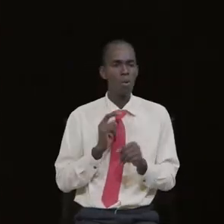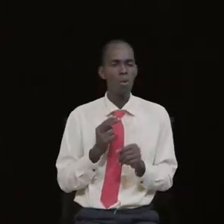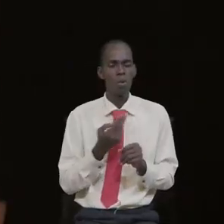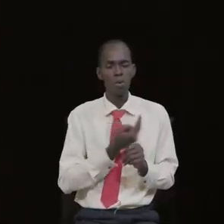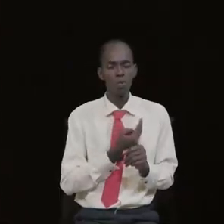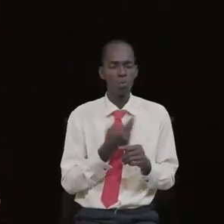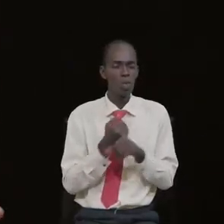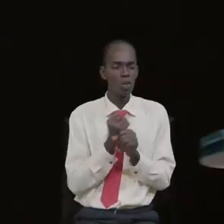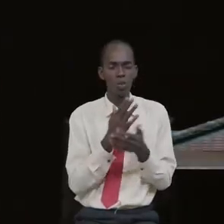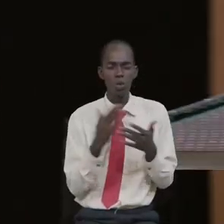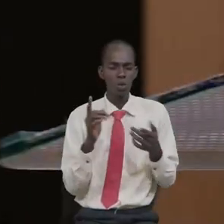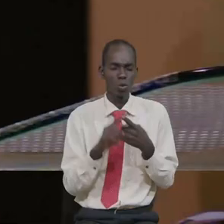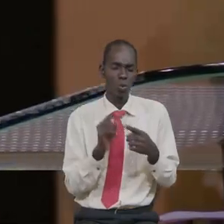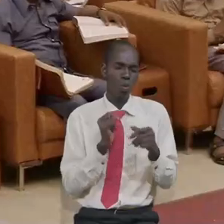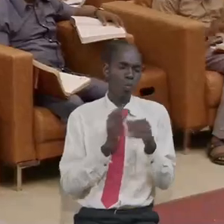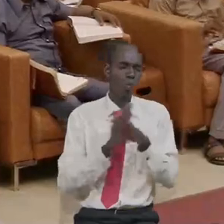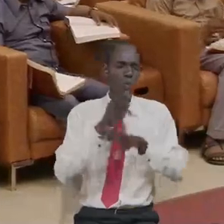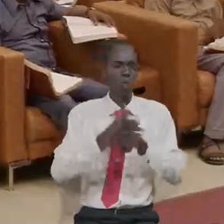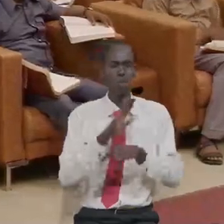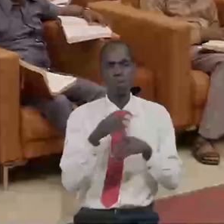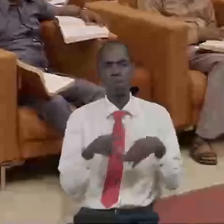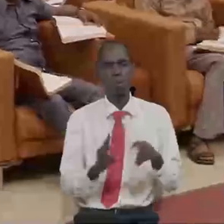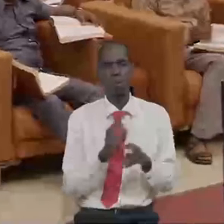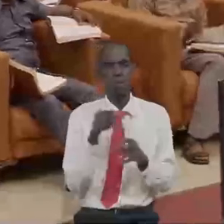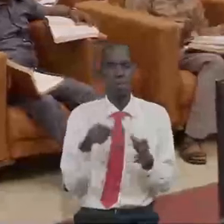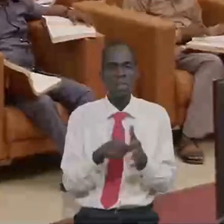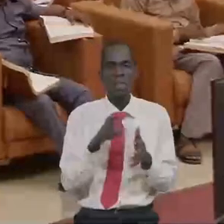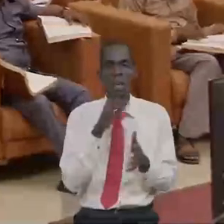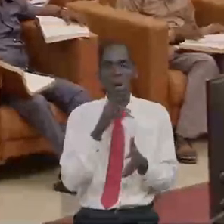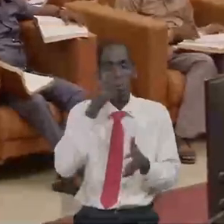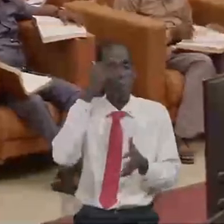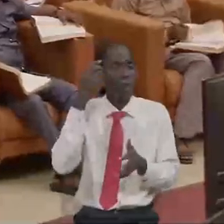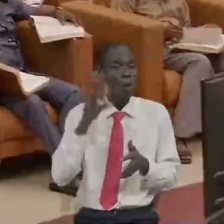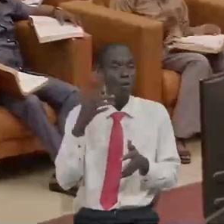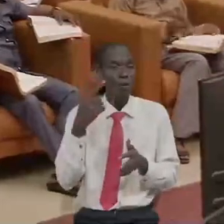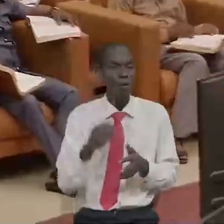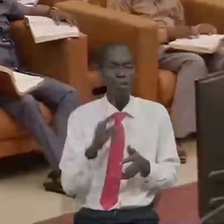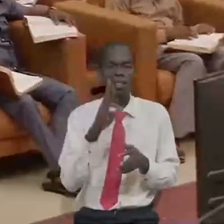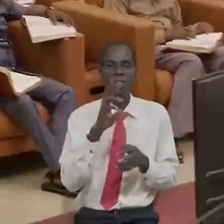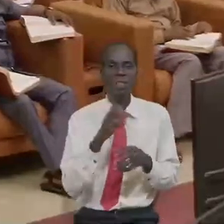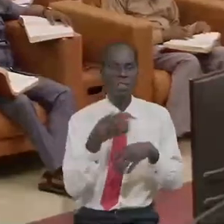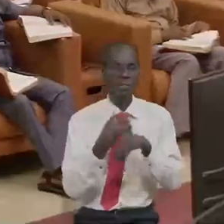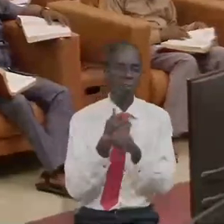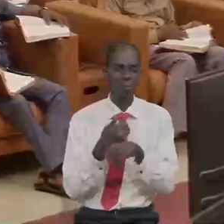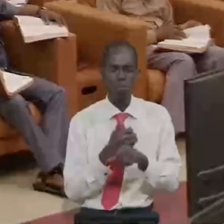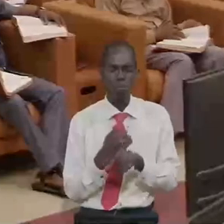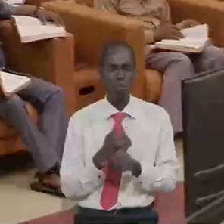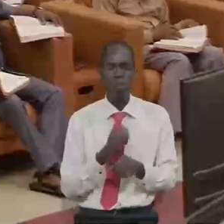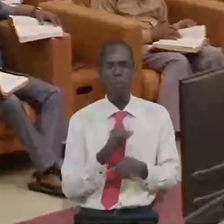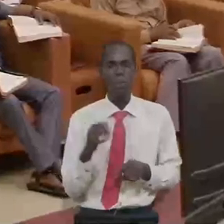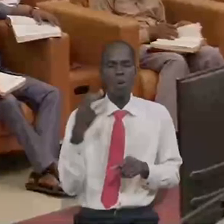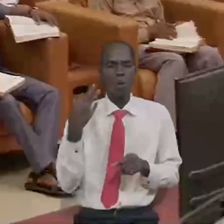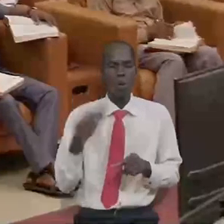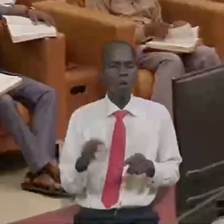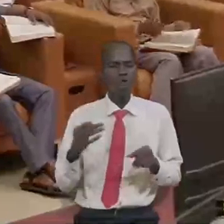de négatif vous arrive. Ces choses sont ôtées à cause du raffinement, à cause de l'instrument de raffinement de